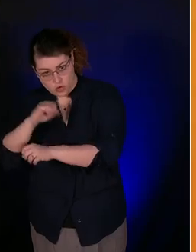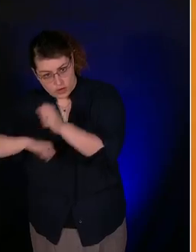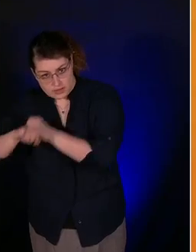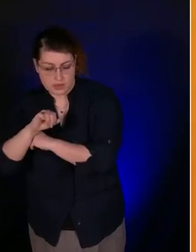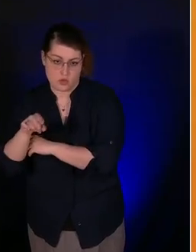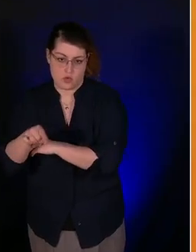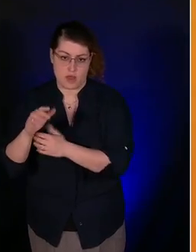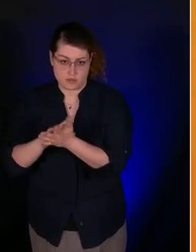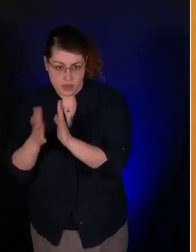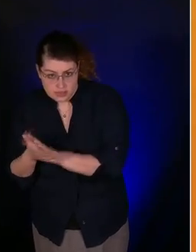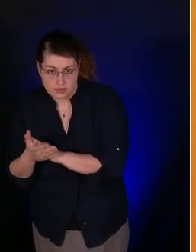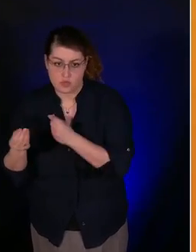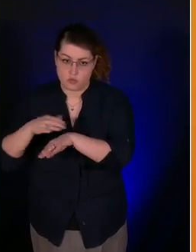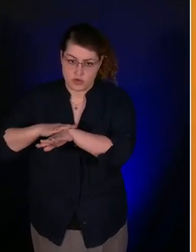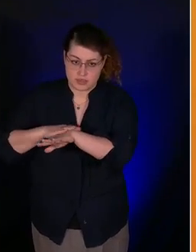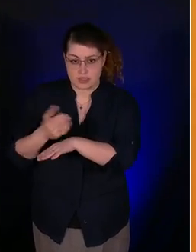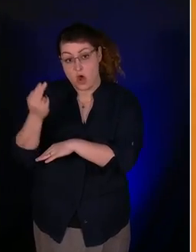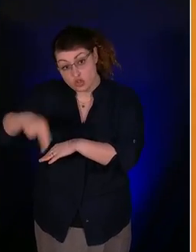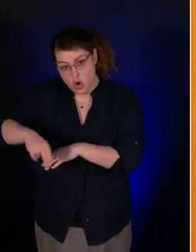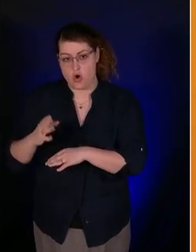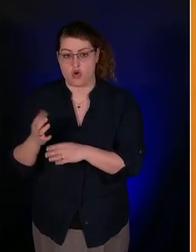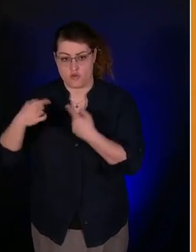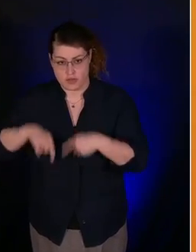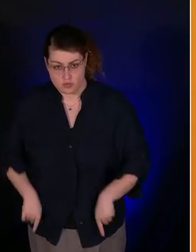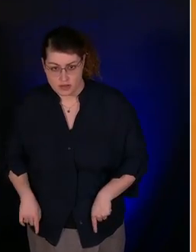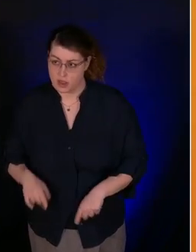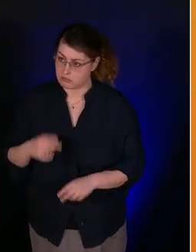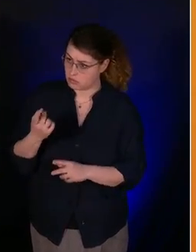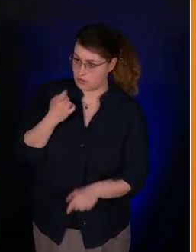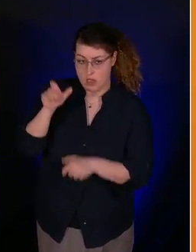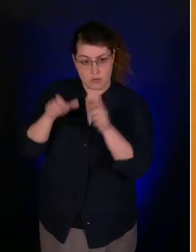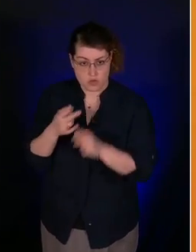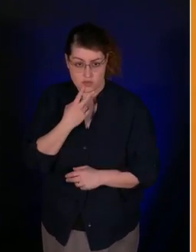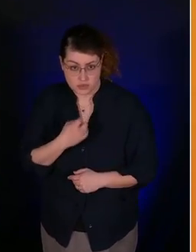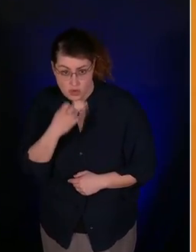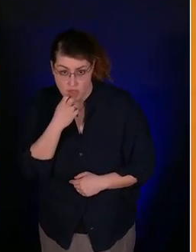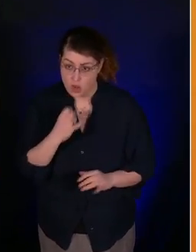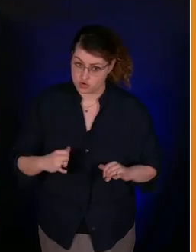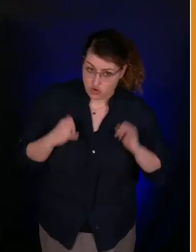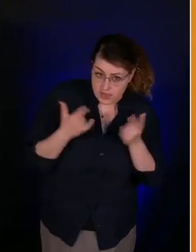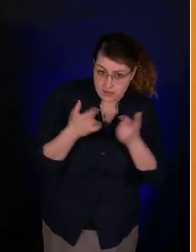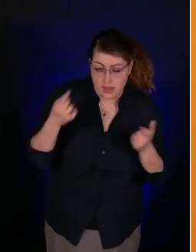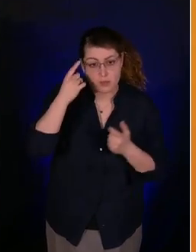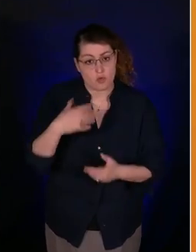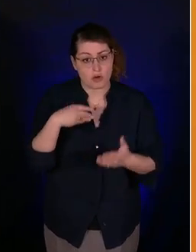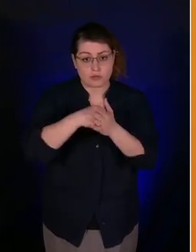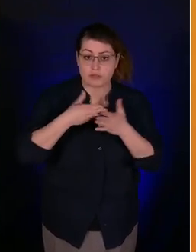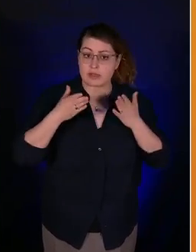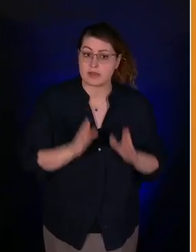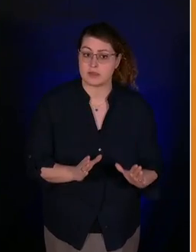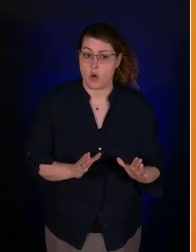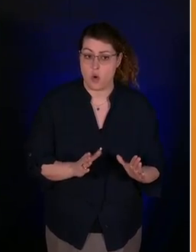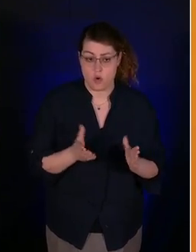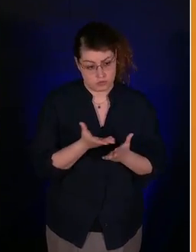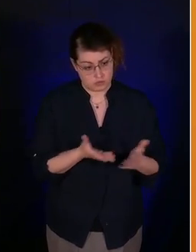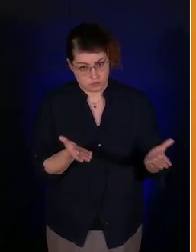ou politiques, d'organisations non gouvernementales, de mouvements citoyens, de jeunesse, pour influencer les décisions prises dans ce